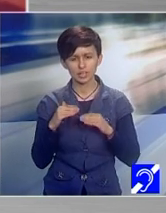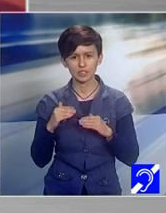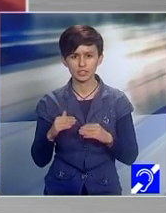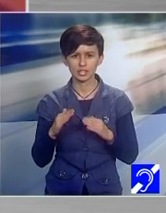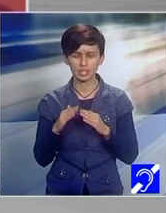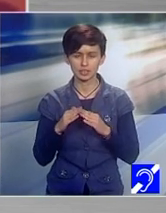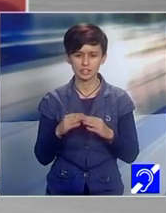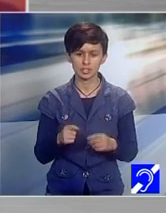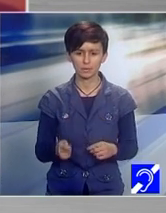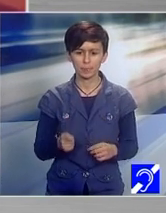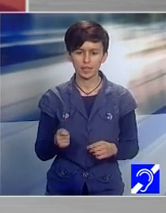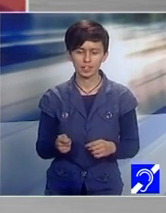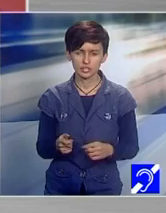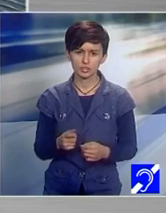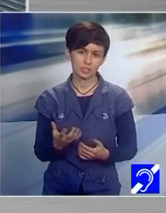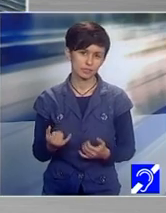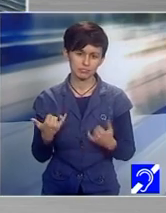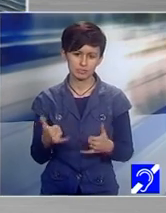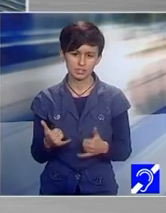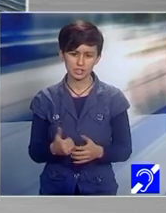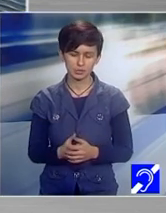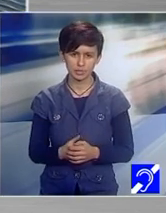și medici care ne reprezintă în Parlament. Puțin.